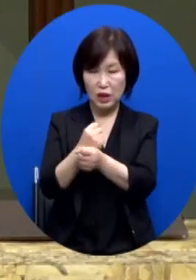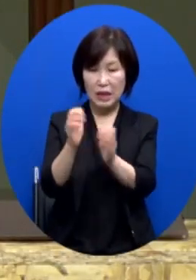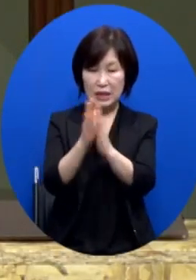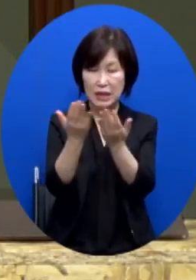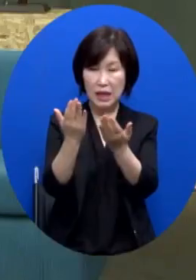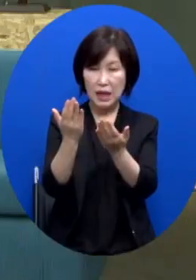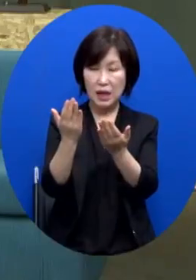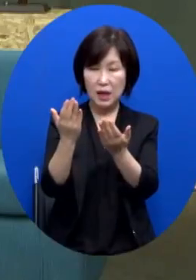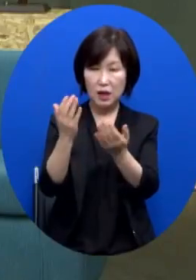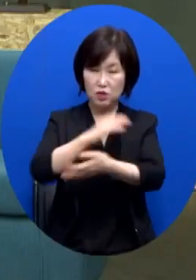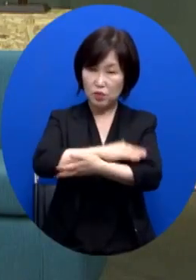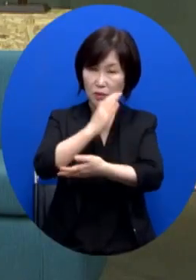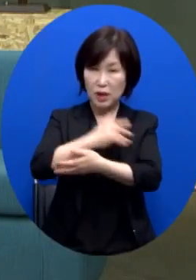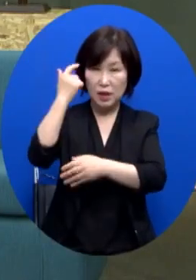출간을 앞두고 있습니다